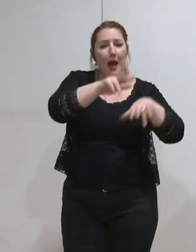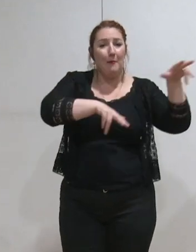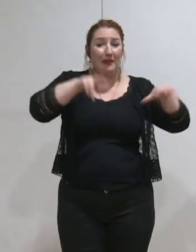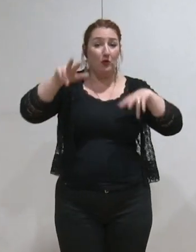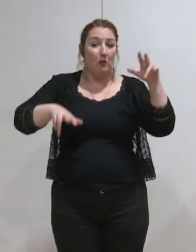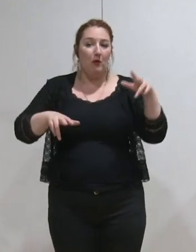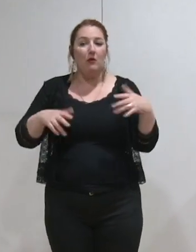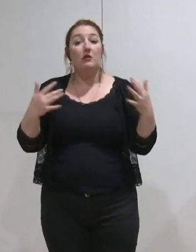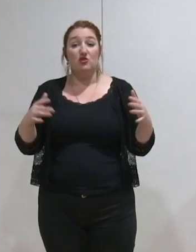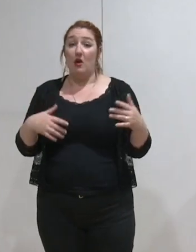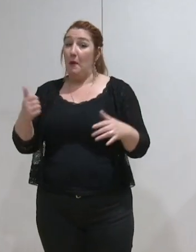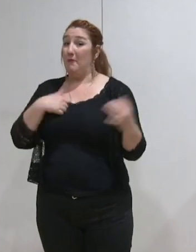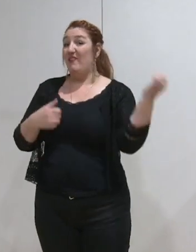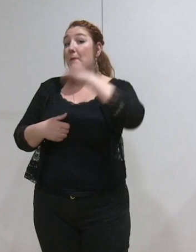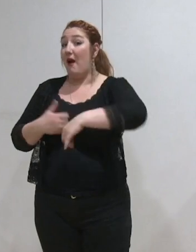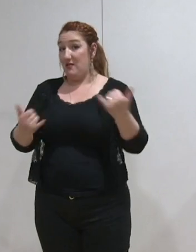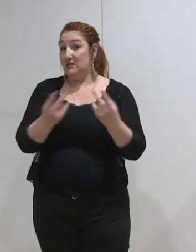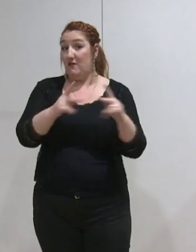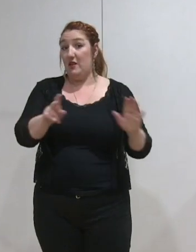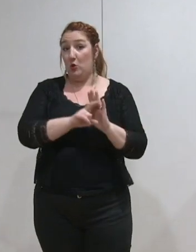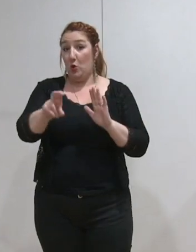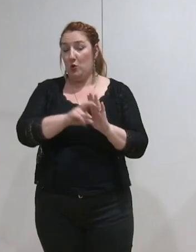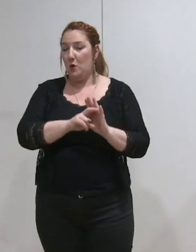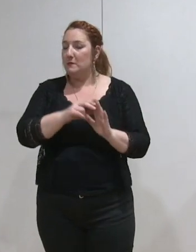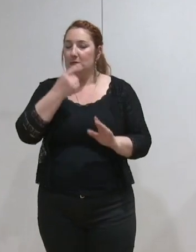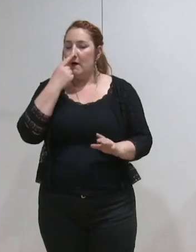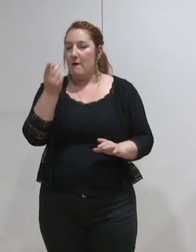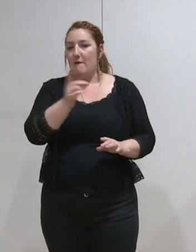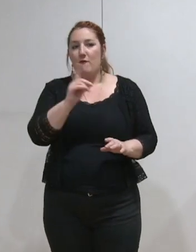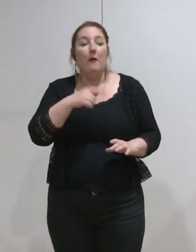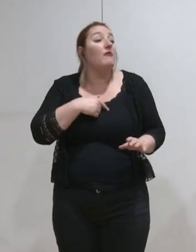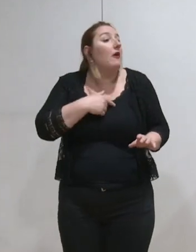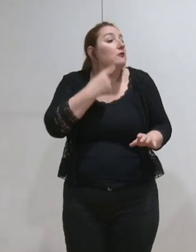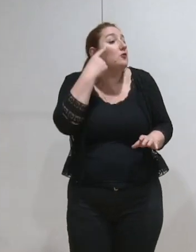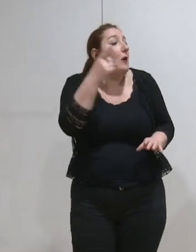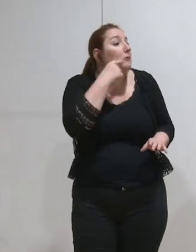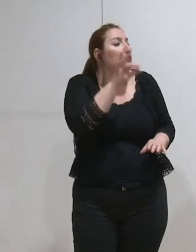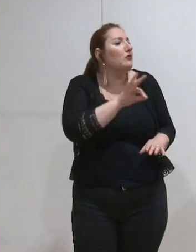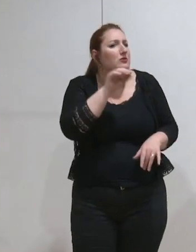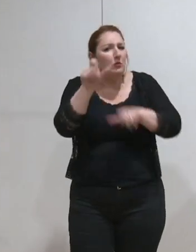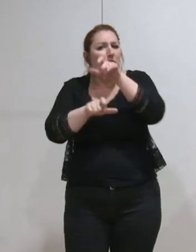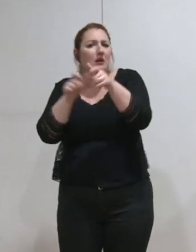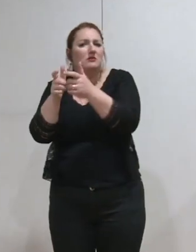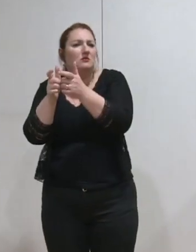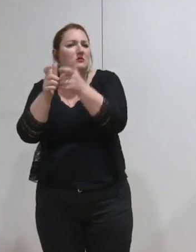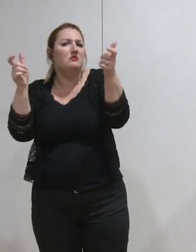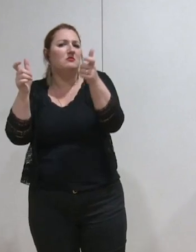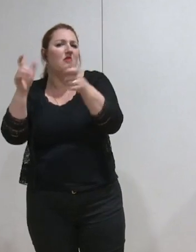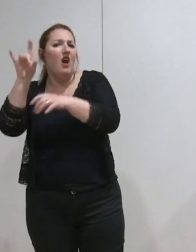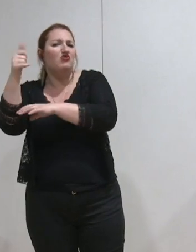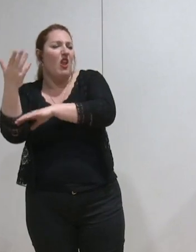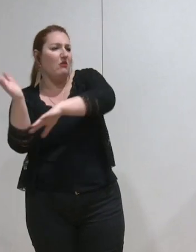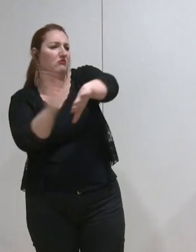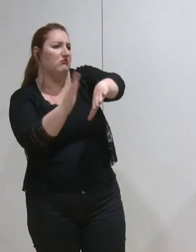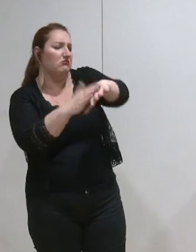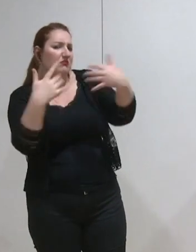meilleure que celle du parc privé dans notre ville au risque de freiner la production je crois monsieur fristo que certains bailleurs ont attiré votre attention sur les risques qu'il pourrait y